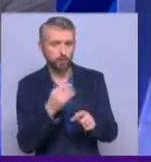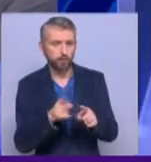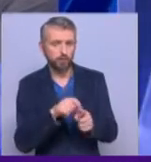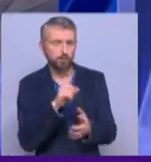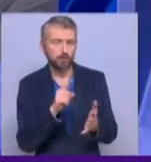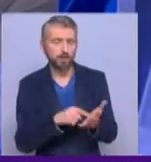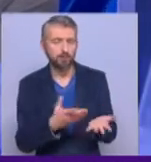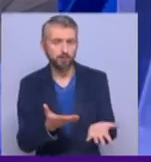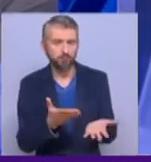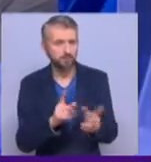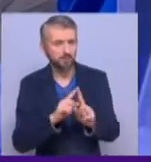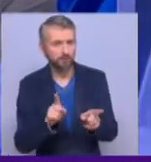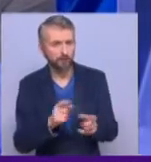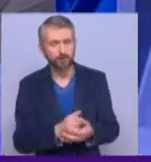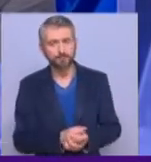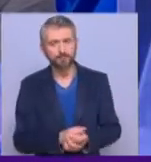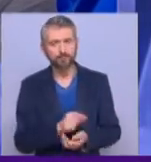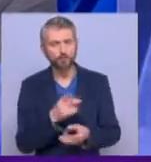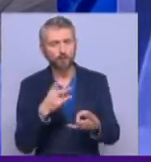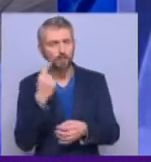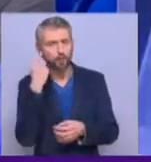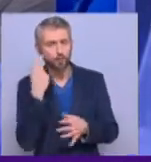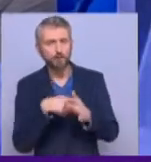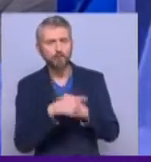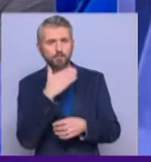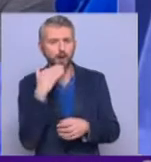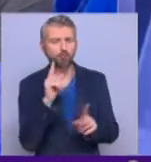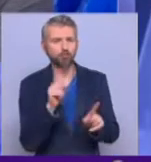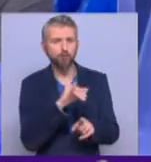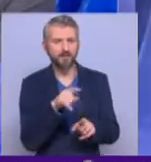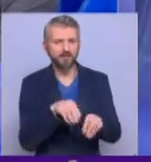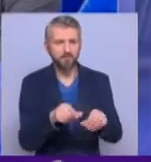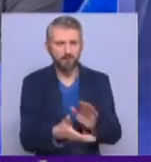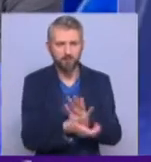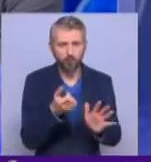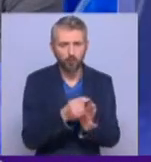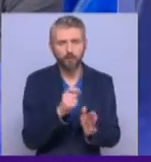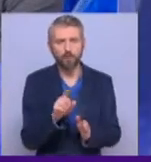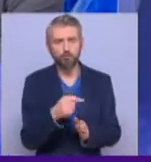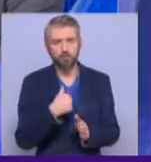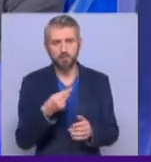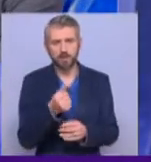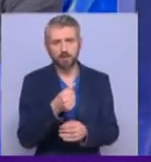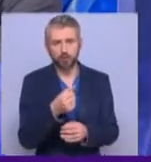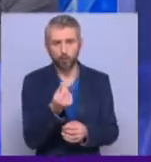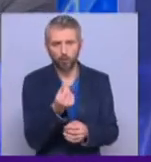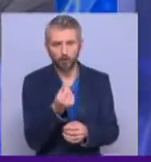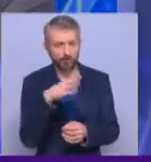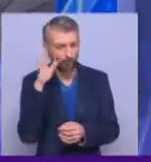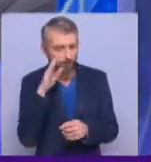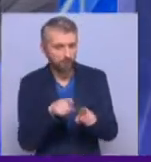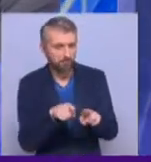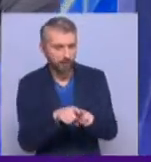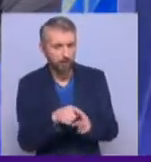питання специфічне. Тут треба подумати, тому що багато чого з землі виходить, за що ми платимо гроші. Навіть та сама вода, так? Вона щось коштує гроші, або